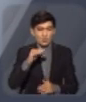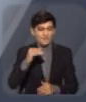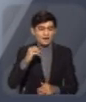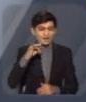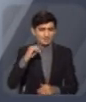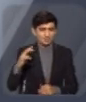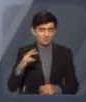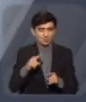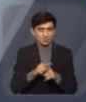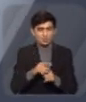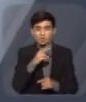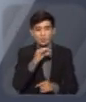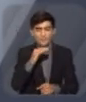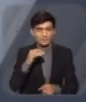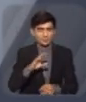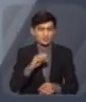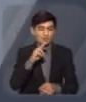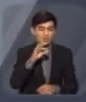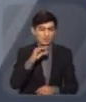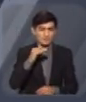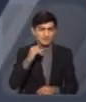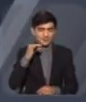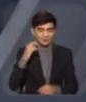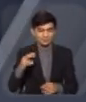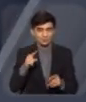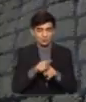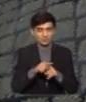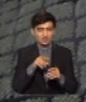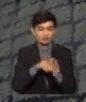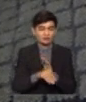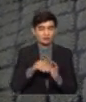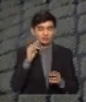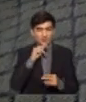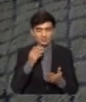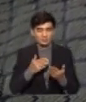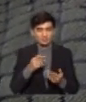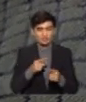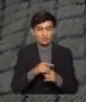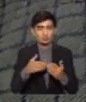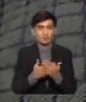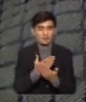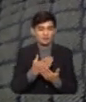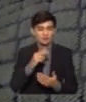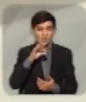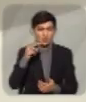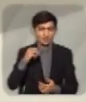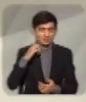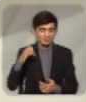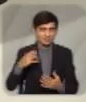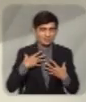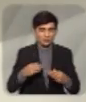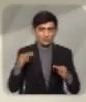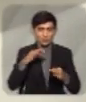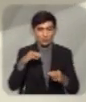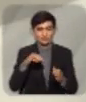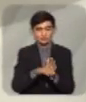не имеется в виду кофе, а берут концентрированный кофеин или вот этот чай. Новый кодекс о здоровье презентовали депутатам в октябре